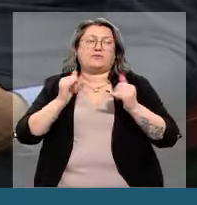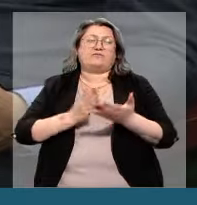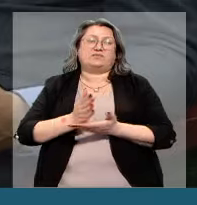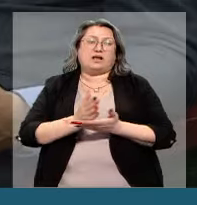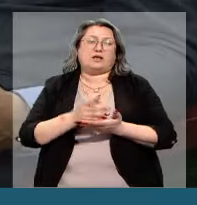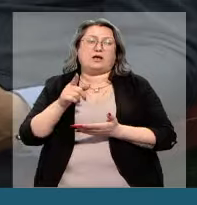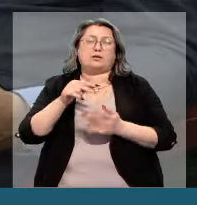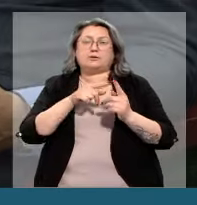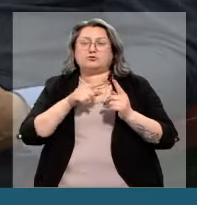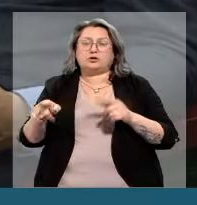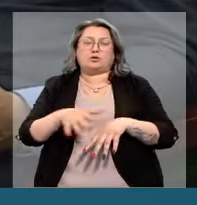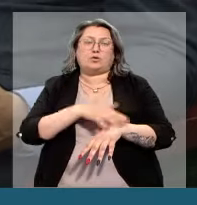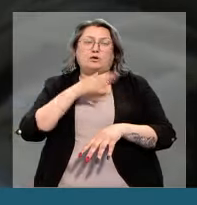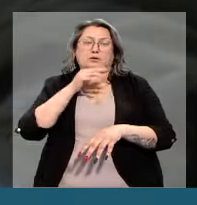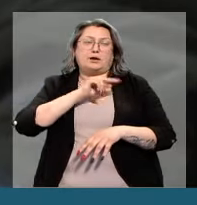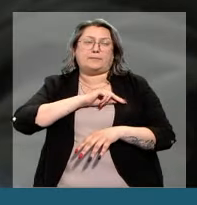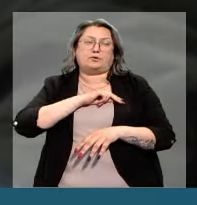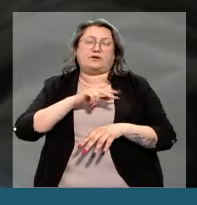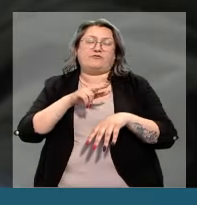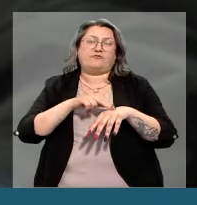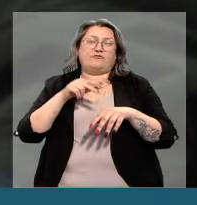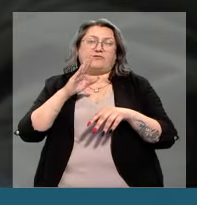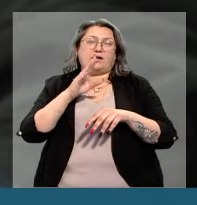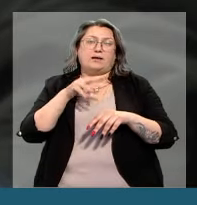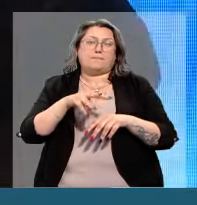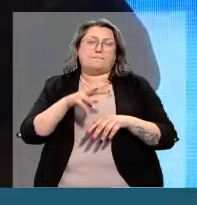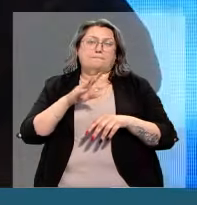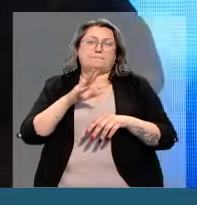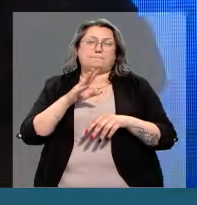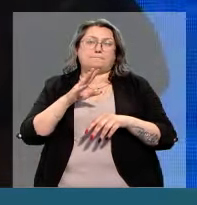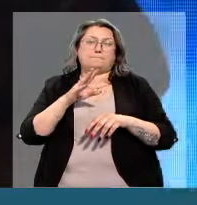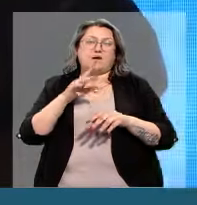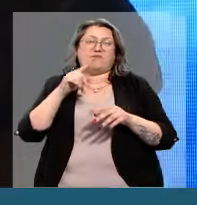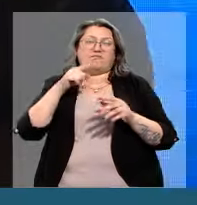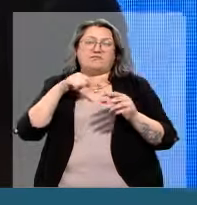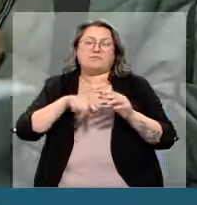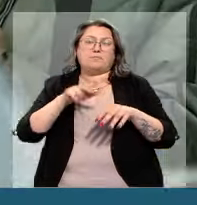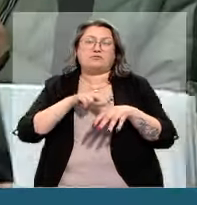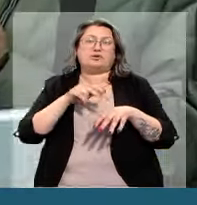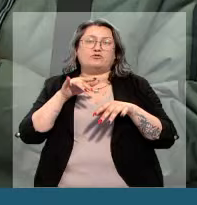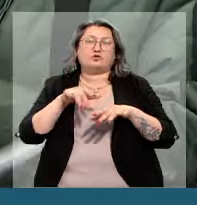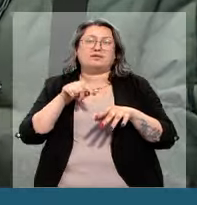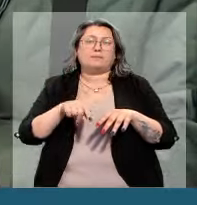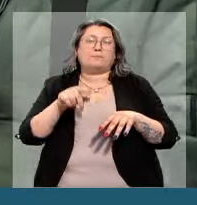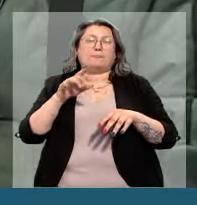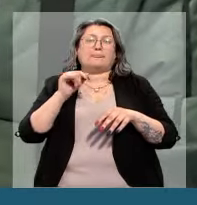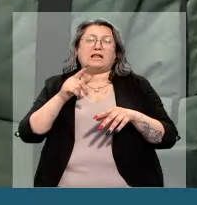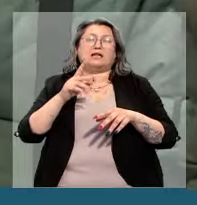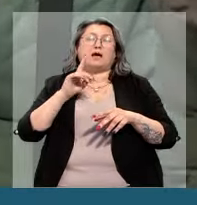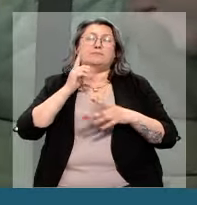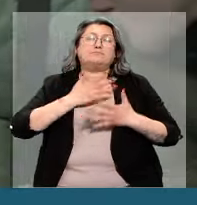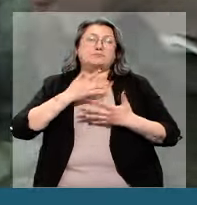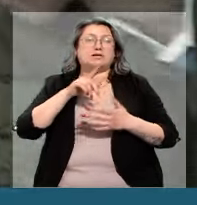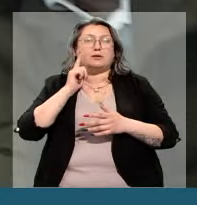ветераны, которые на протяжении долгих лет работали в органах внутренних дел. И вручили грамоту «Хурмет» для молодых и амбициозных ребят,